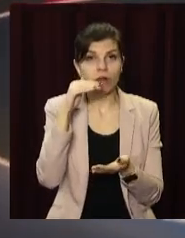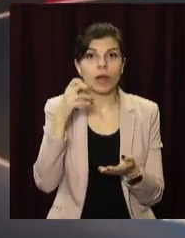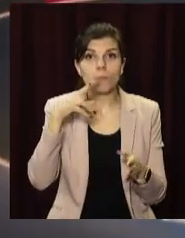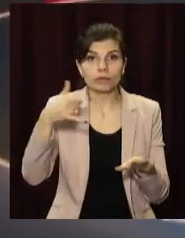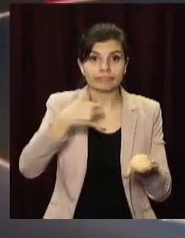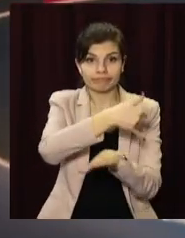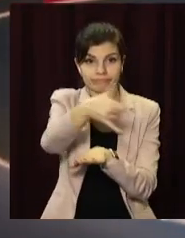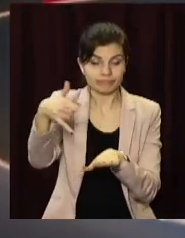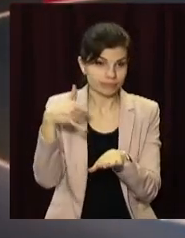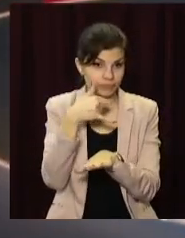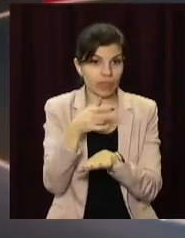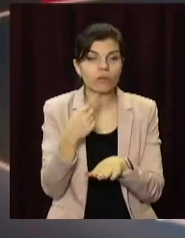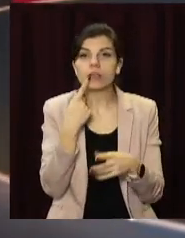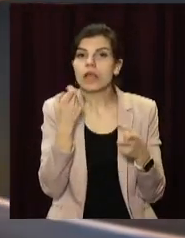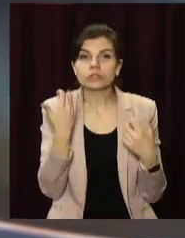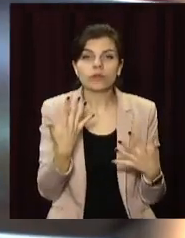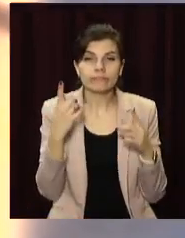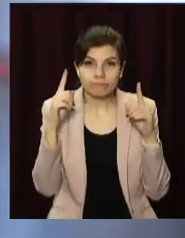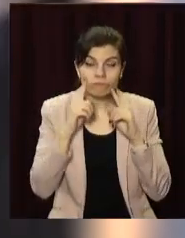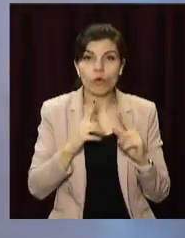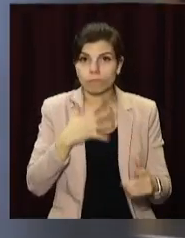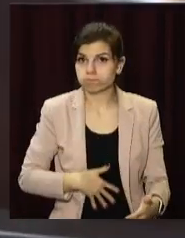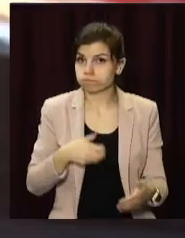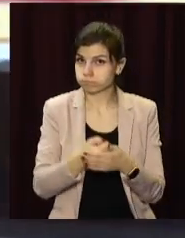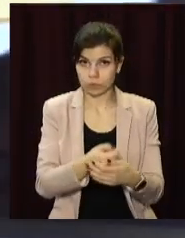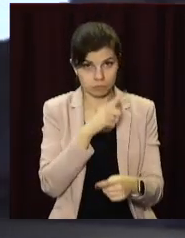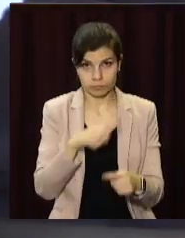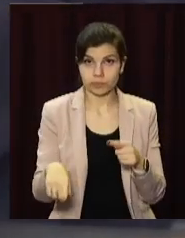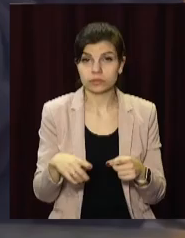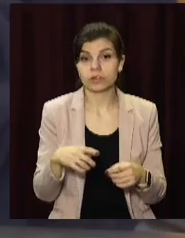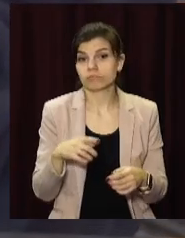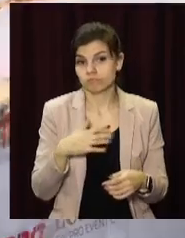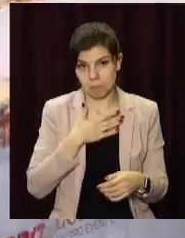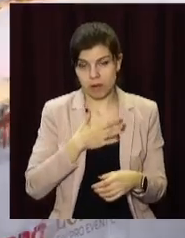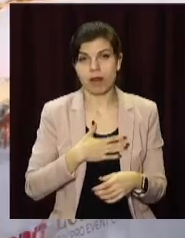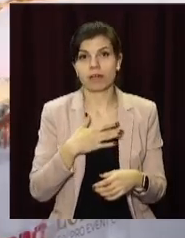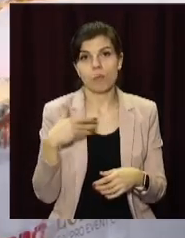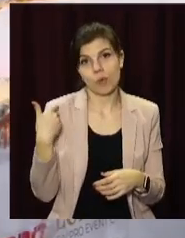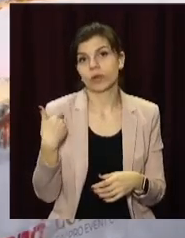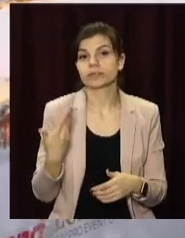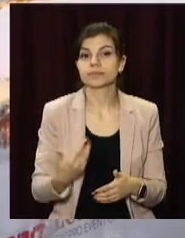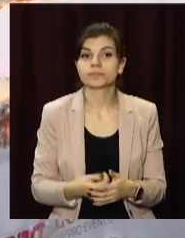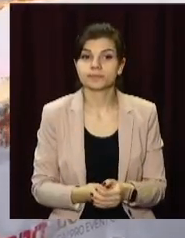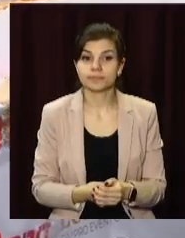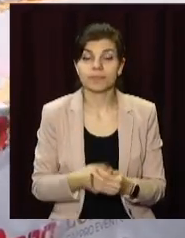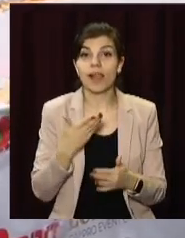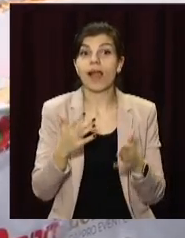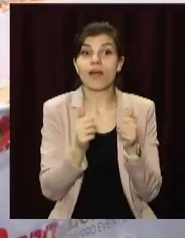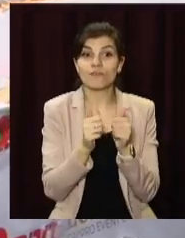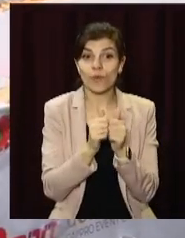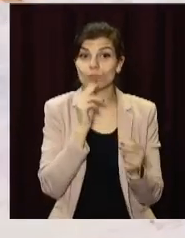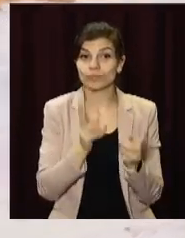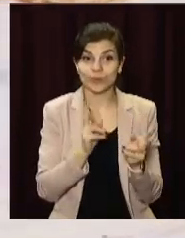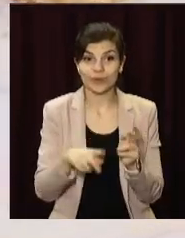І він настільки соковитий і ситний. Ну, смачно, поживно, корисно. А тим часом поруч кулінарна рота